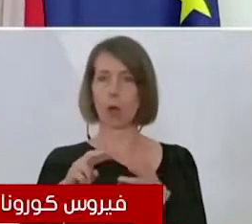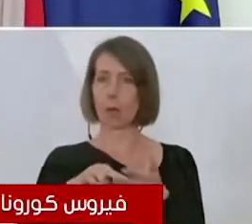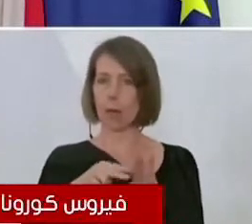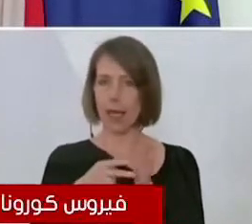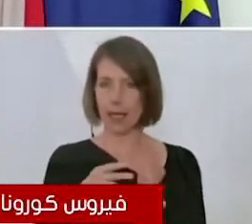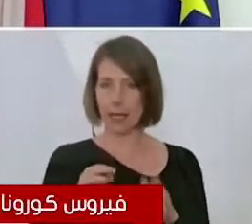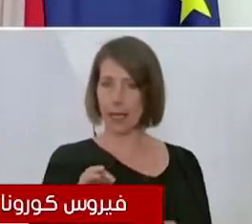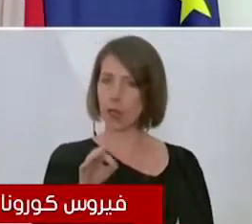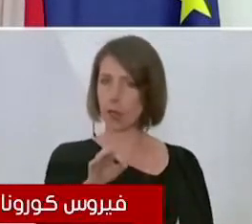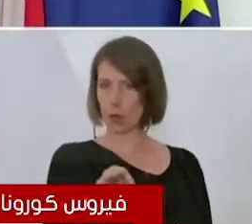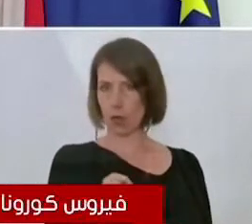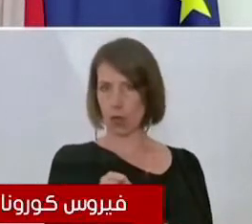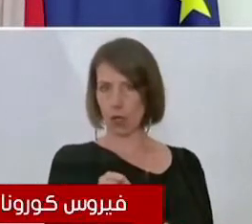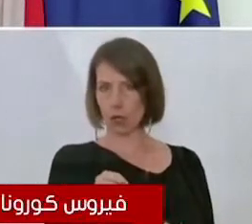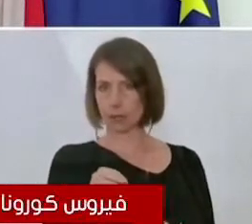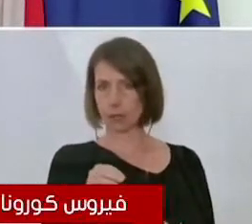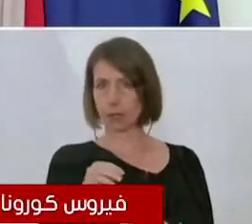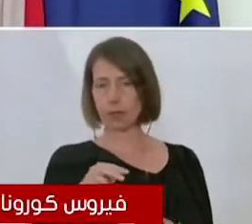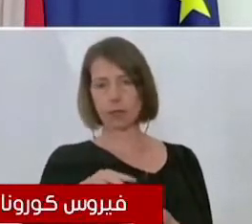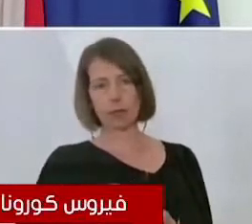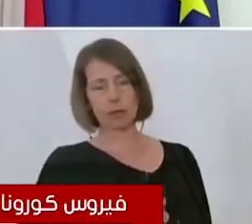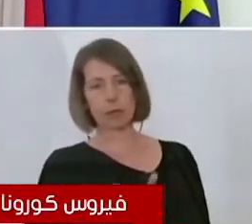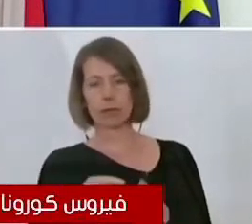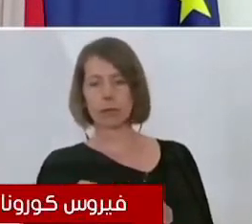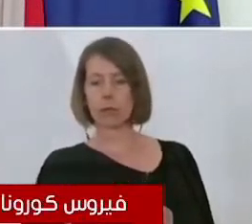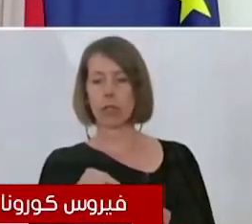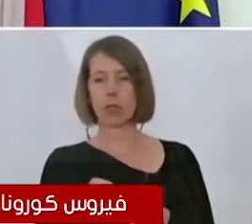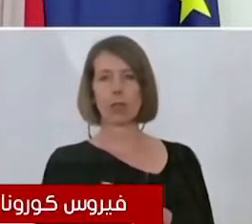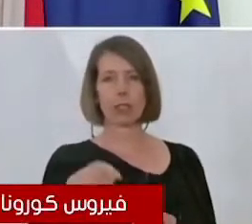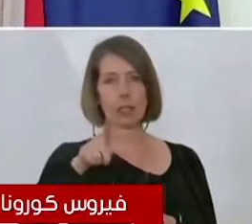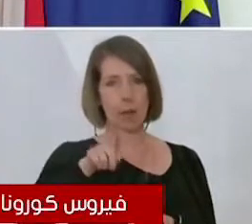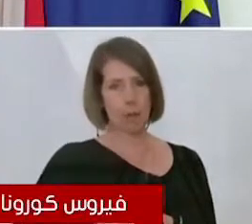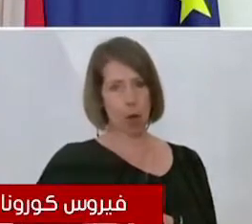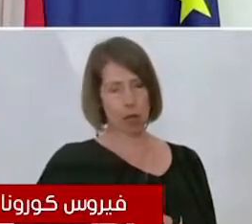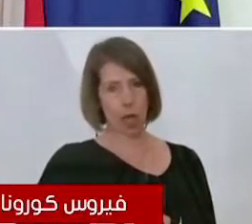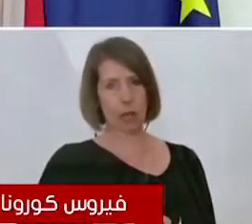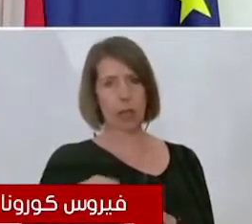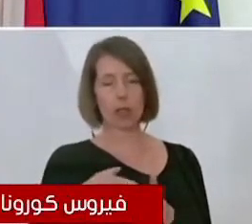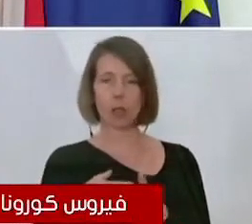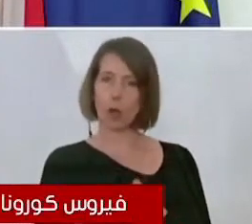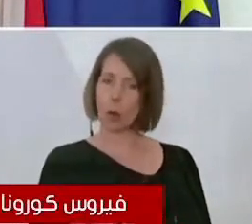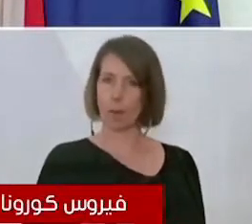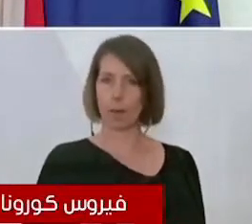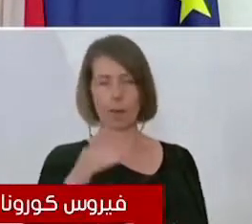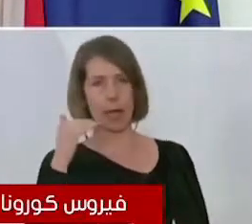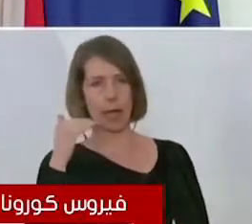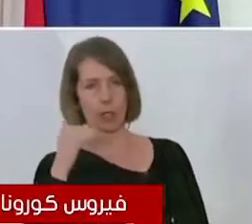كورونا، وأضاف أن جرعات لقاح كورونا لا توزع على دول الاتحاد الأوروبي